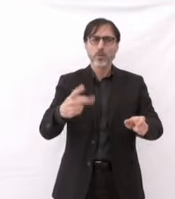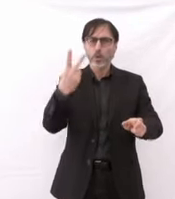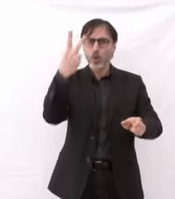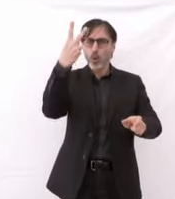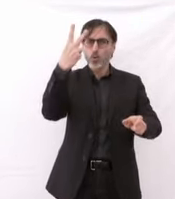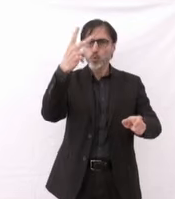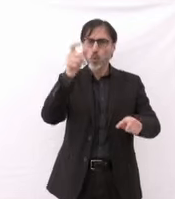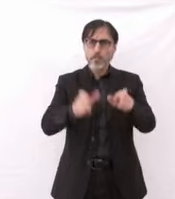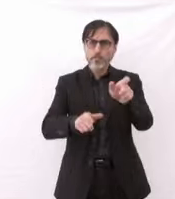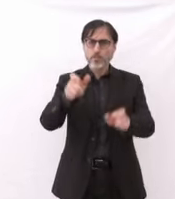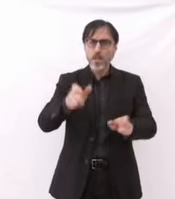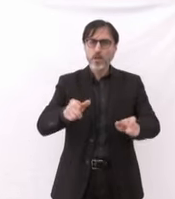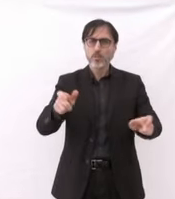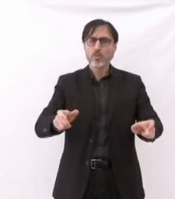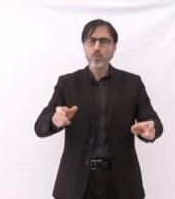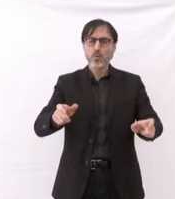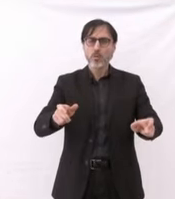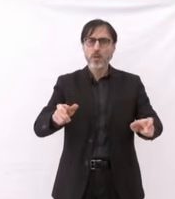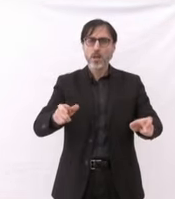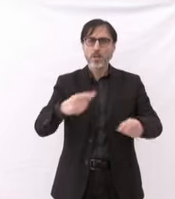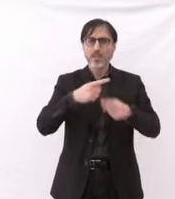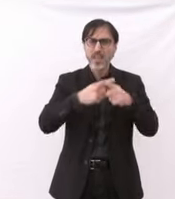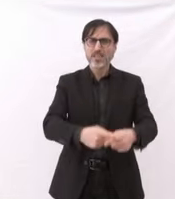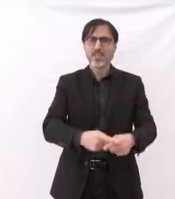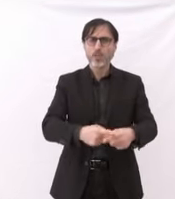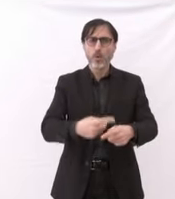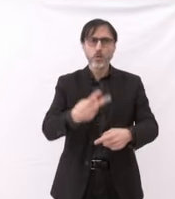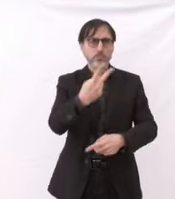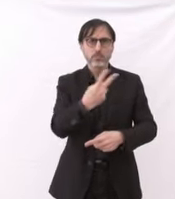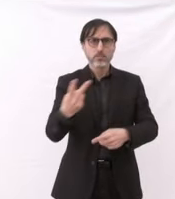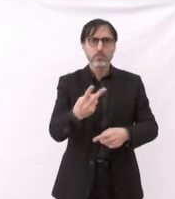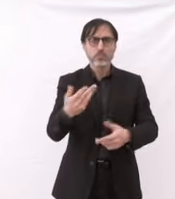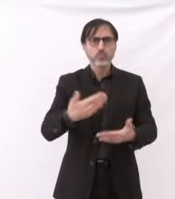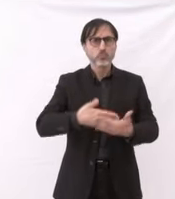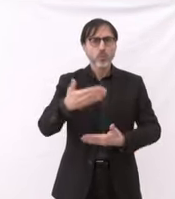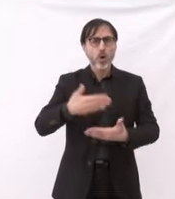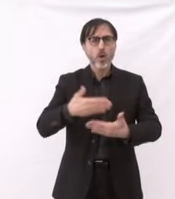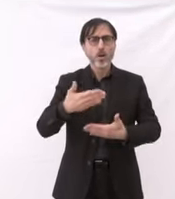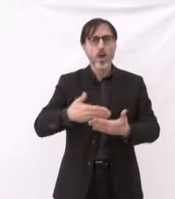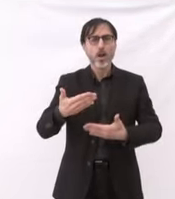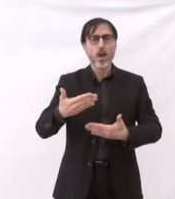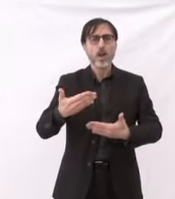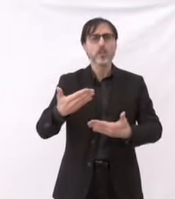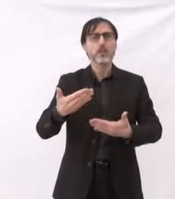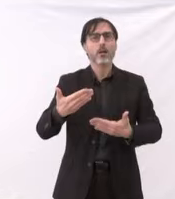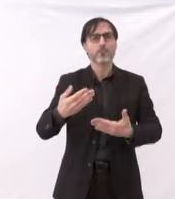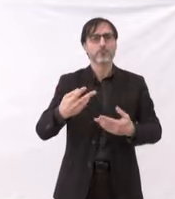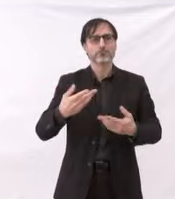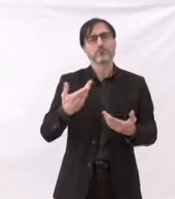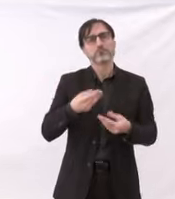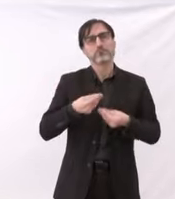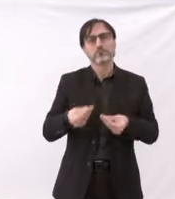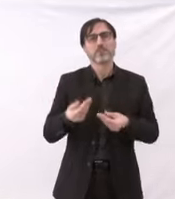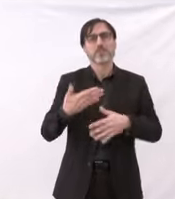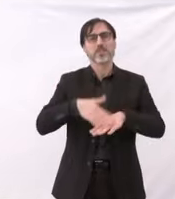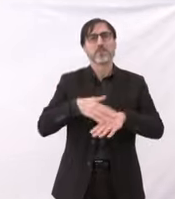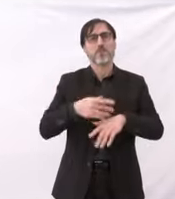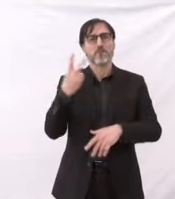due testimoni, due giornalisti al servizio della verità,